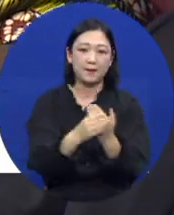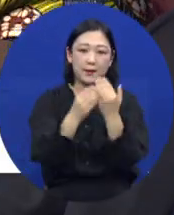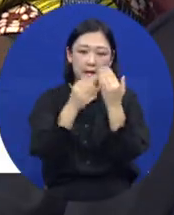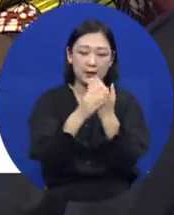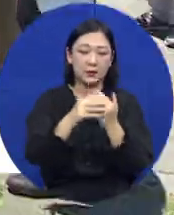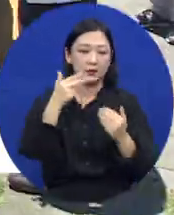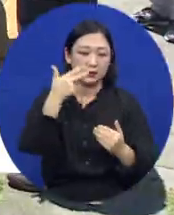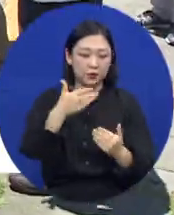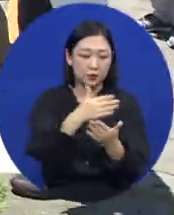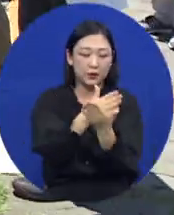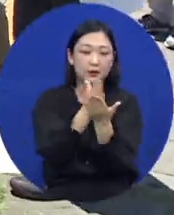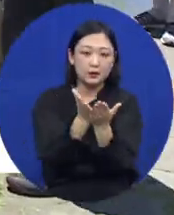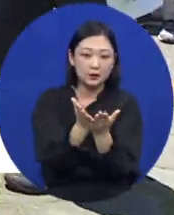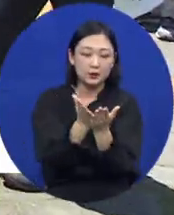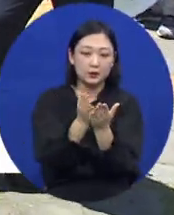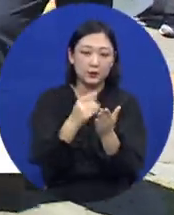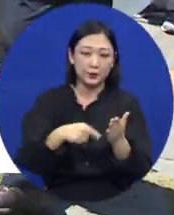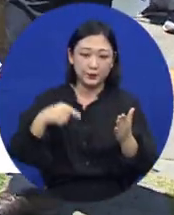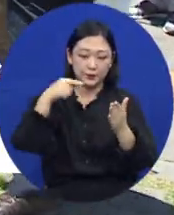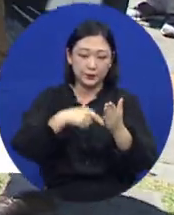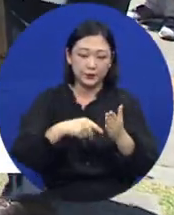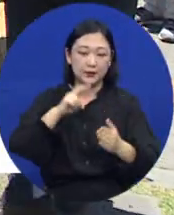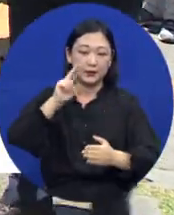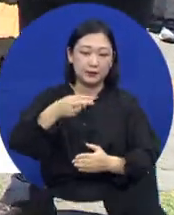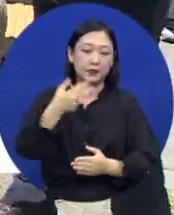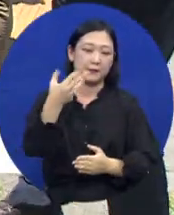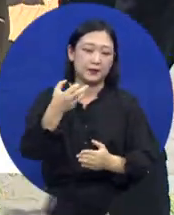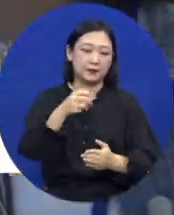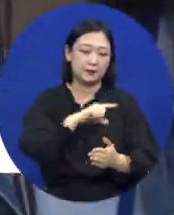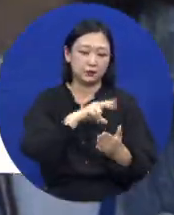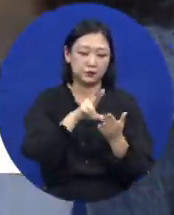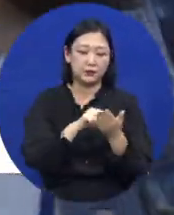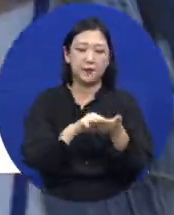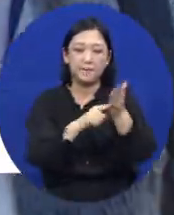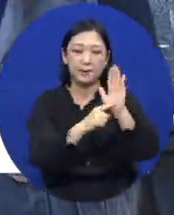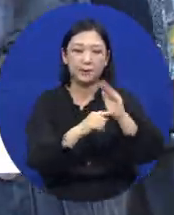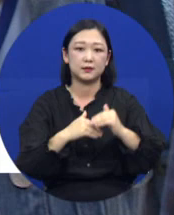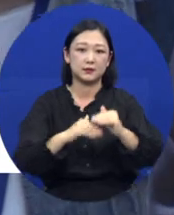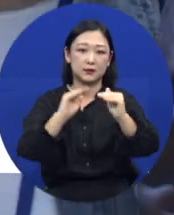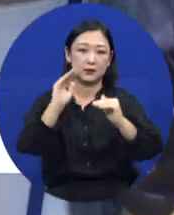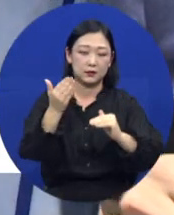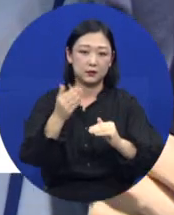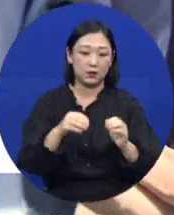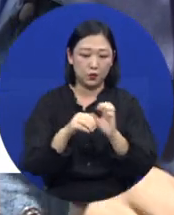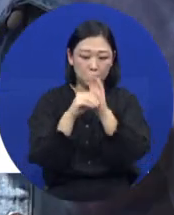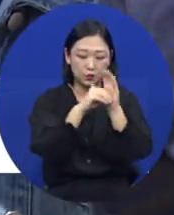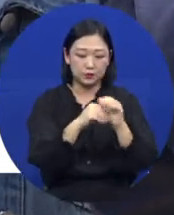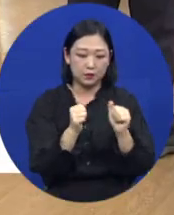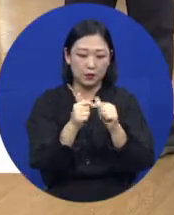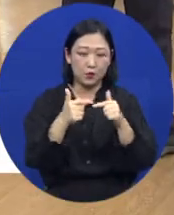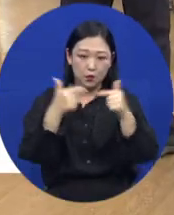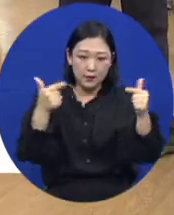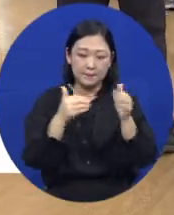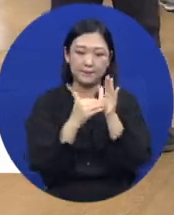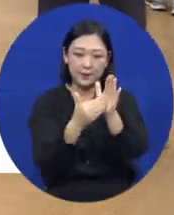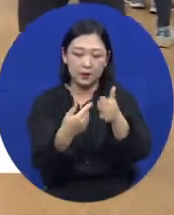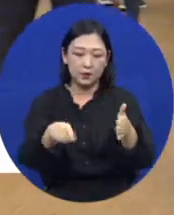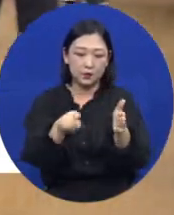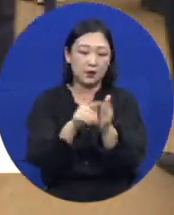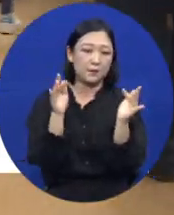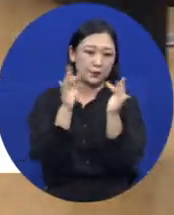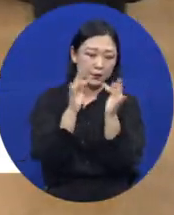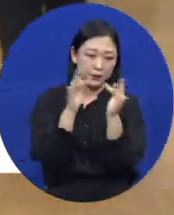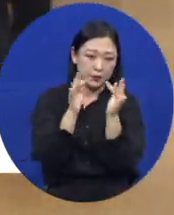7개 세션에서 2백 80여 편 의 주제 발표가 진행됩니다 또 코론 알구 확산 방지를 위해 비대